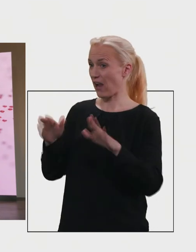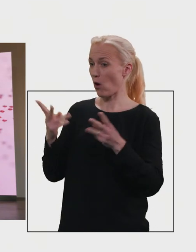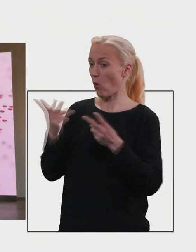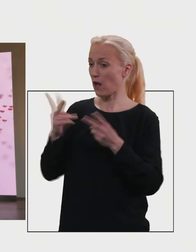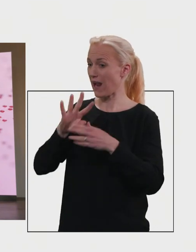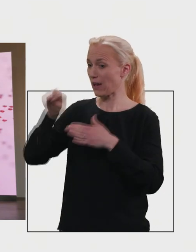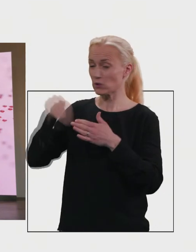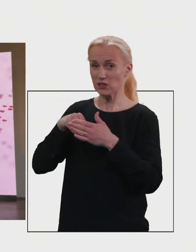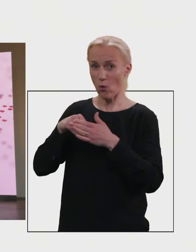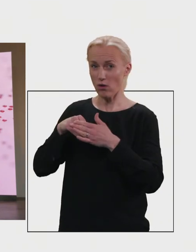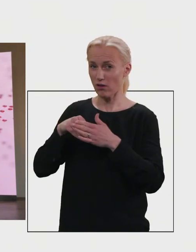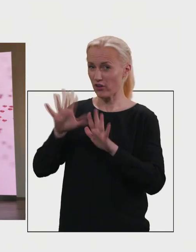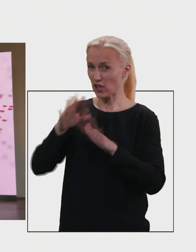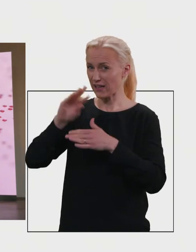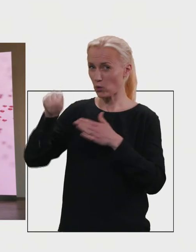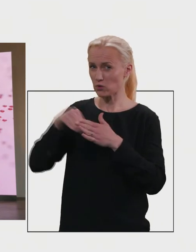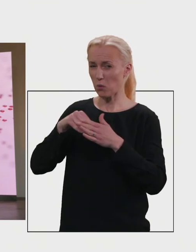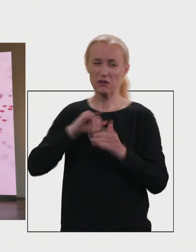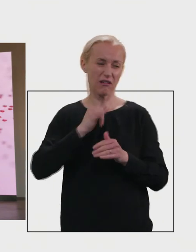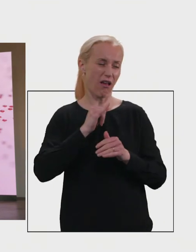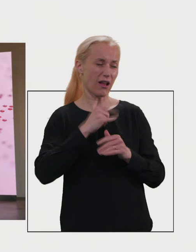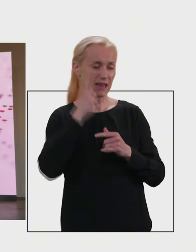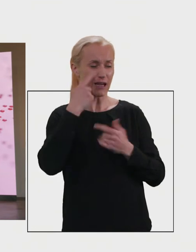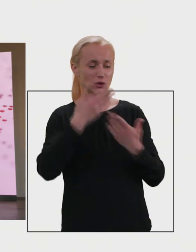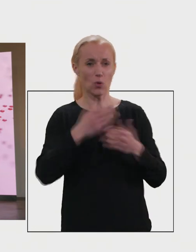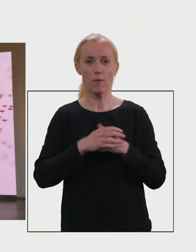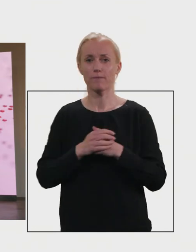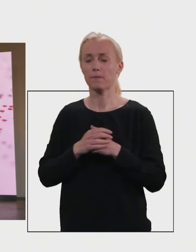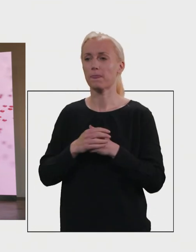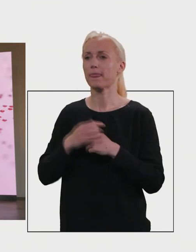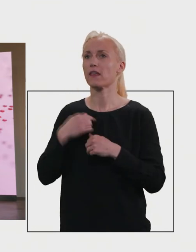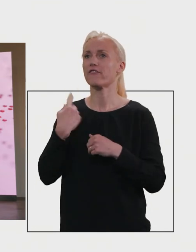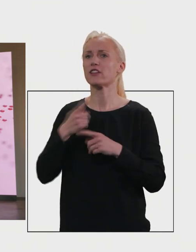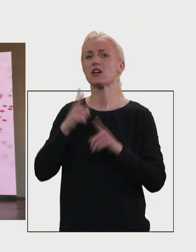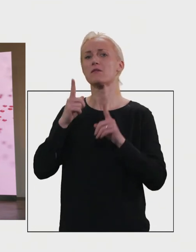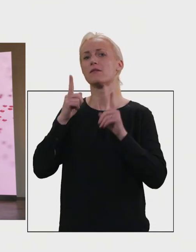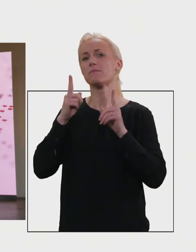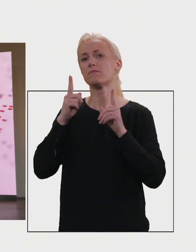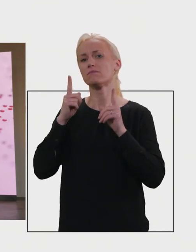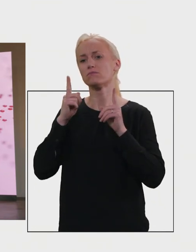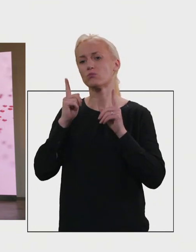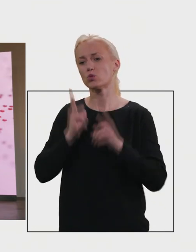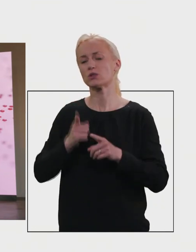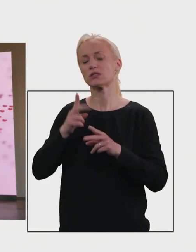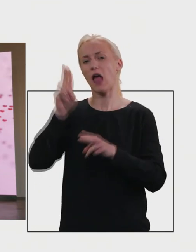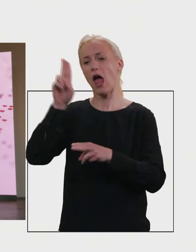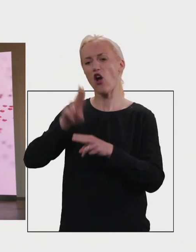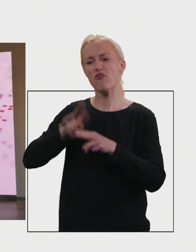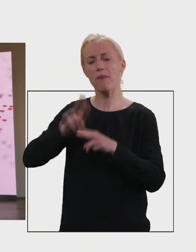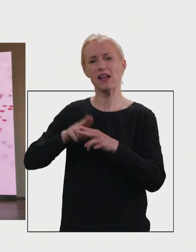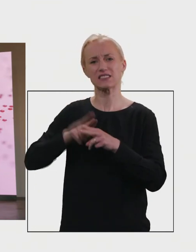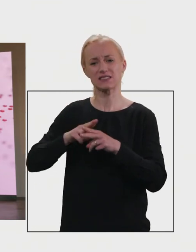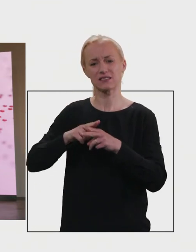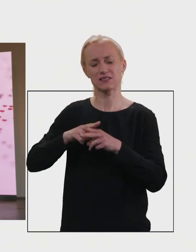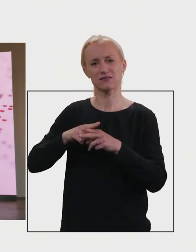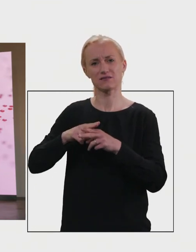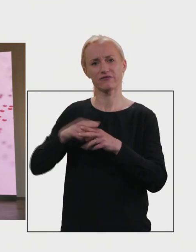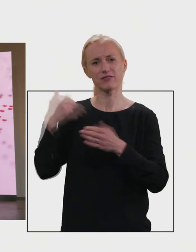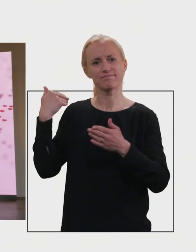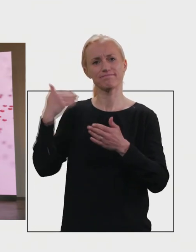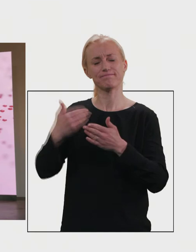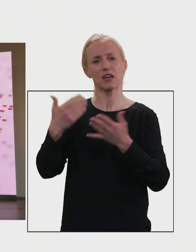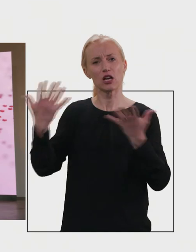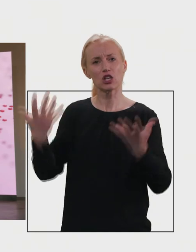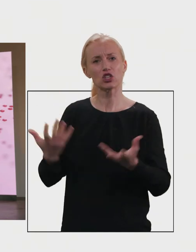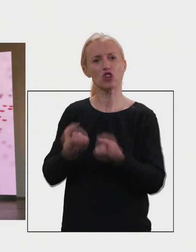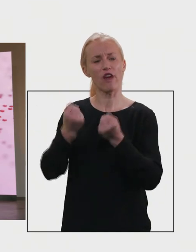insgesamt? Wahrscheinlich der Inklusion. Also gehe ich von aus, ja. Wir müssen sehr darauf achten, dass wir Dinge, die erreicht worden sind, beispielsweise auch, weil